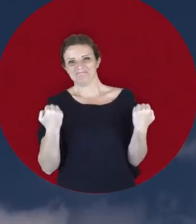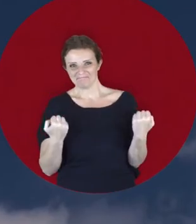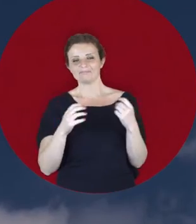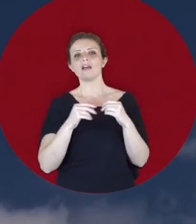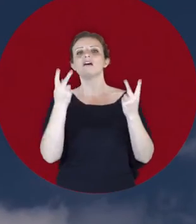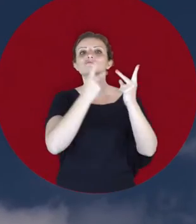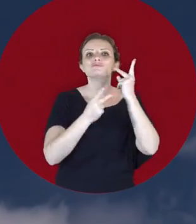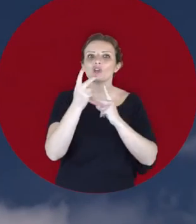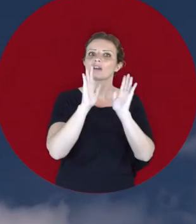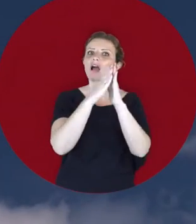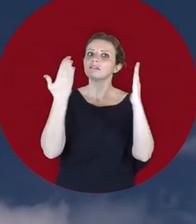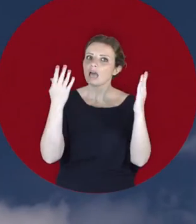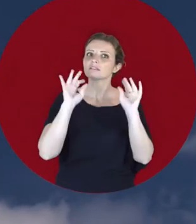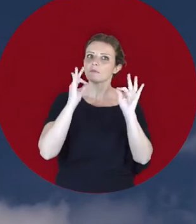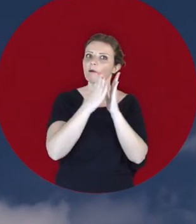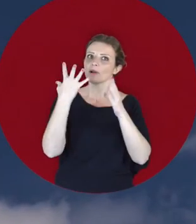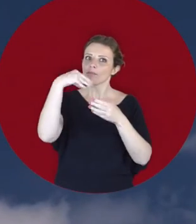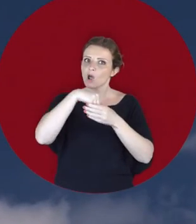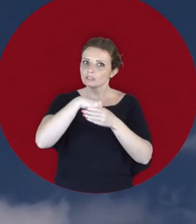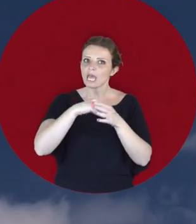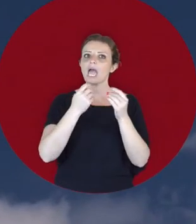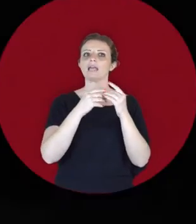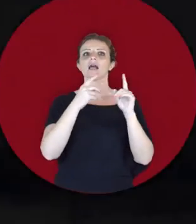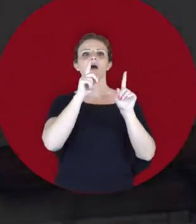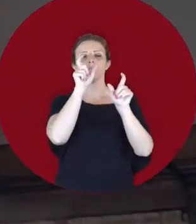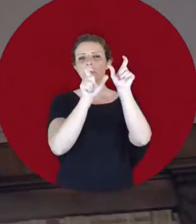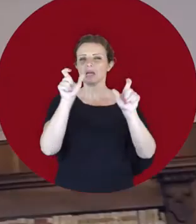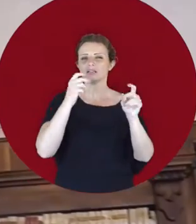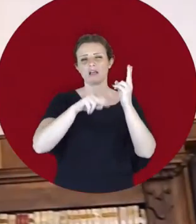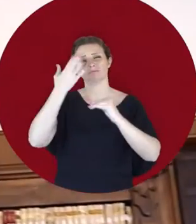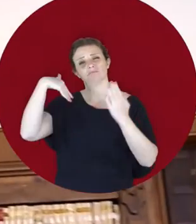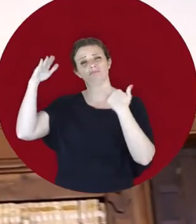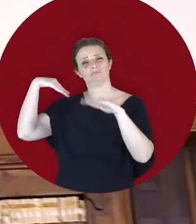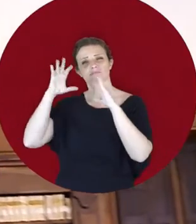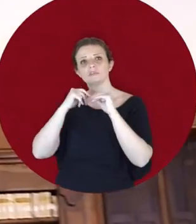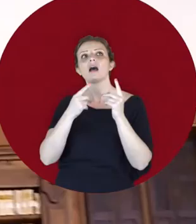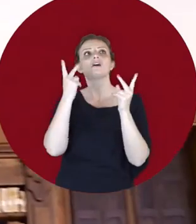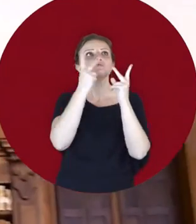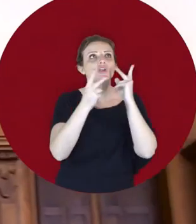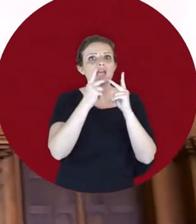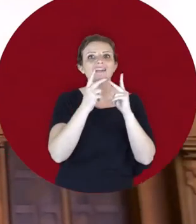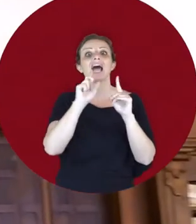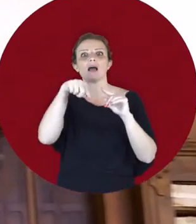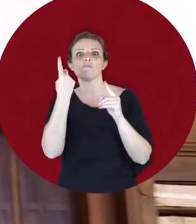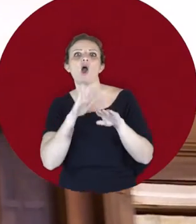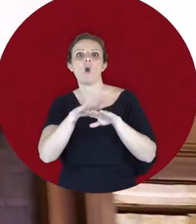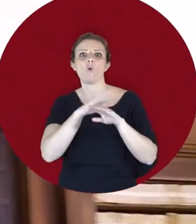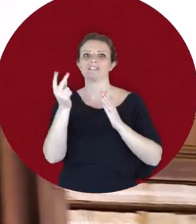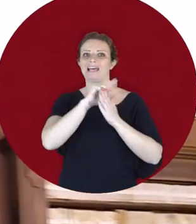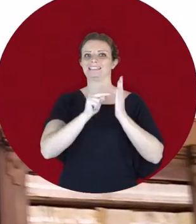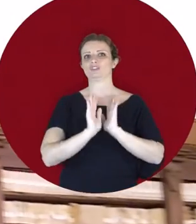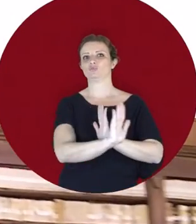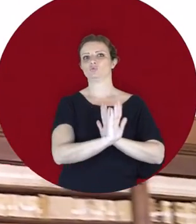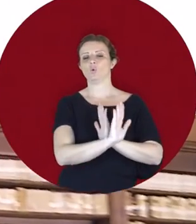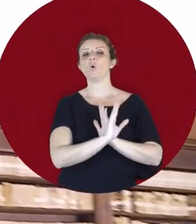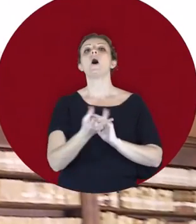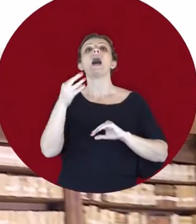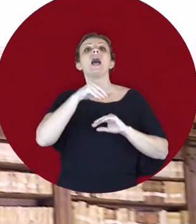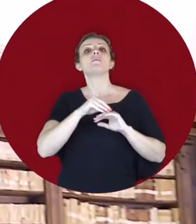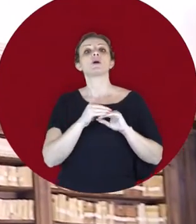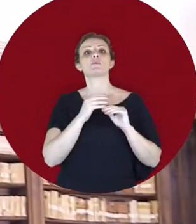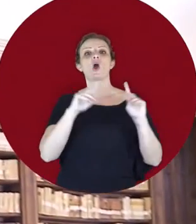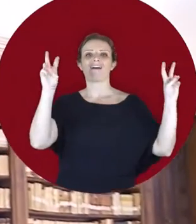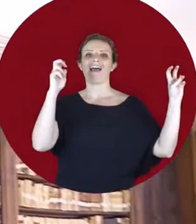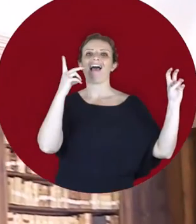Canonici quei testi di autori antichi, Livio, Plinio, Frontino e Orosio, che poi utilizzerà nelle sue opere, in particolare nel